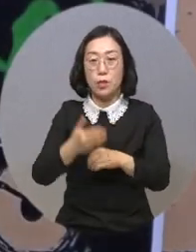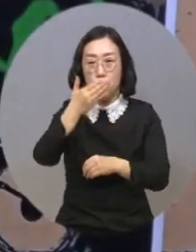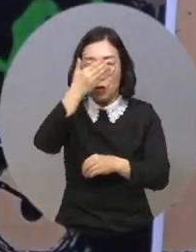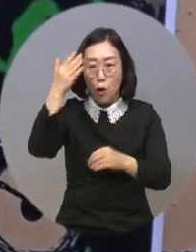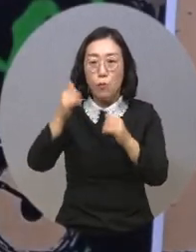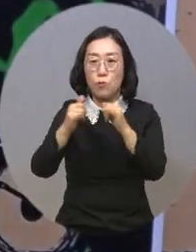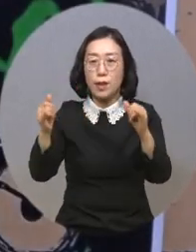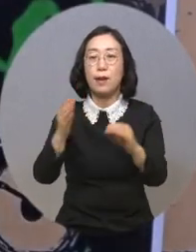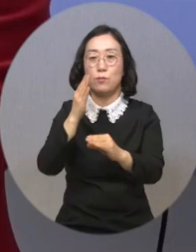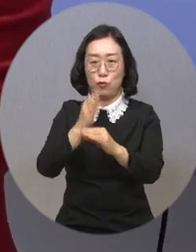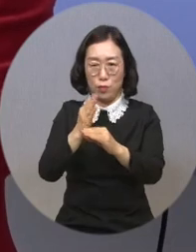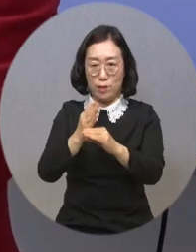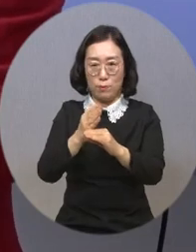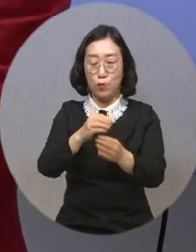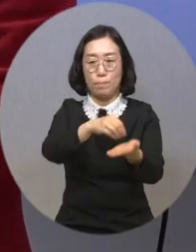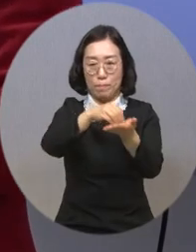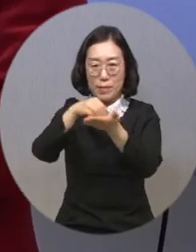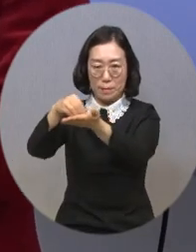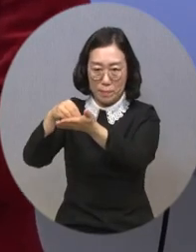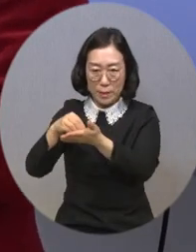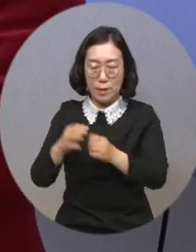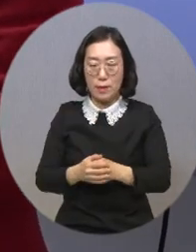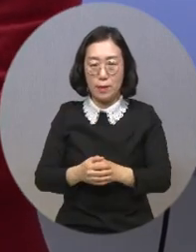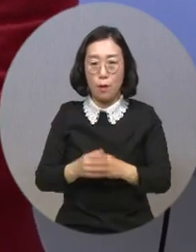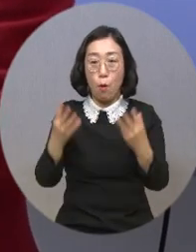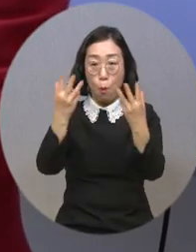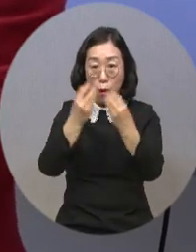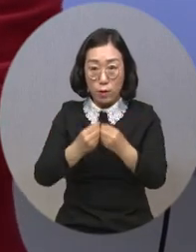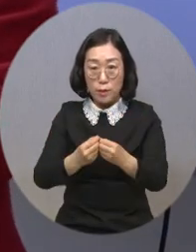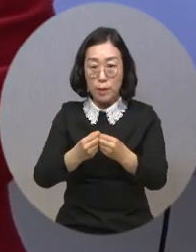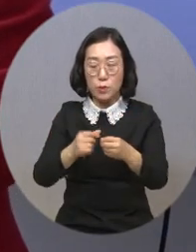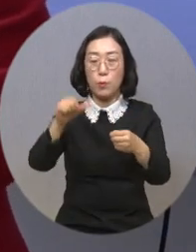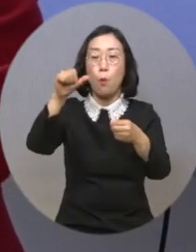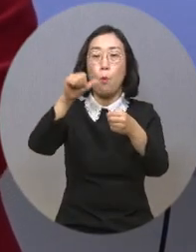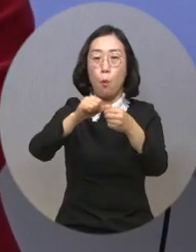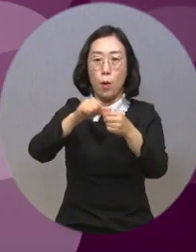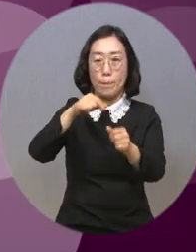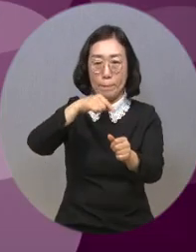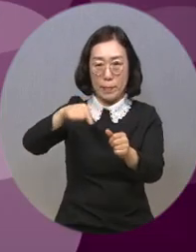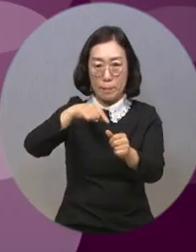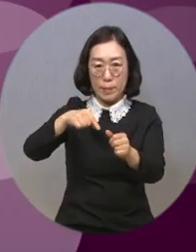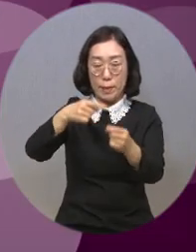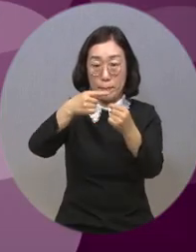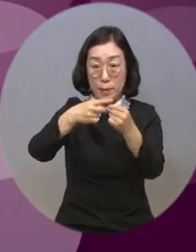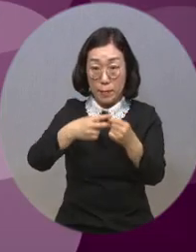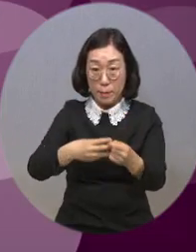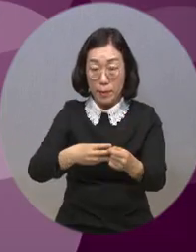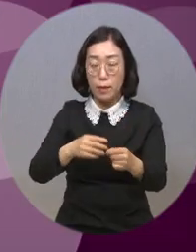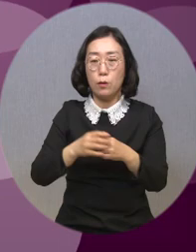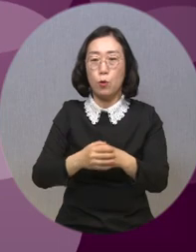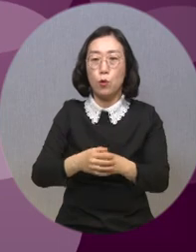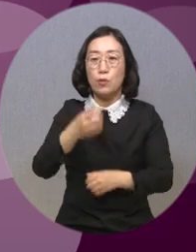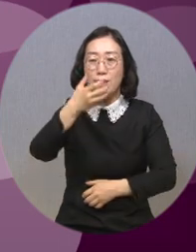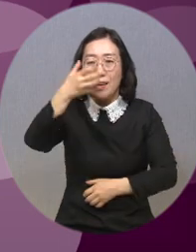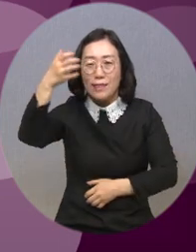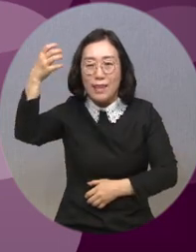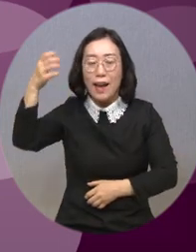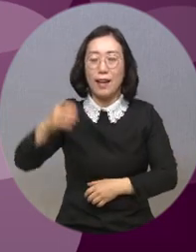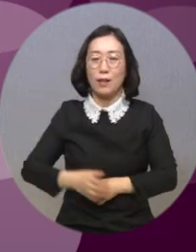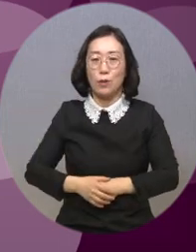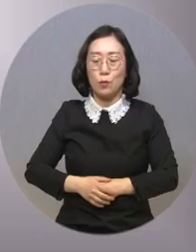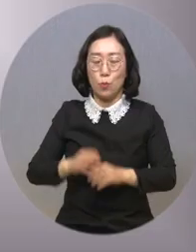중심으로 구성되었습니다. 워크숍 형식 총 5회기로 기획된 정치학교는 유쾌한 상상, 열린